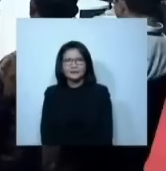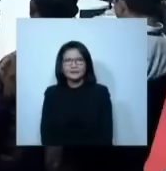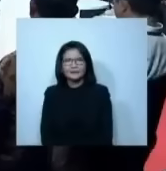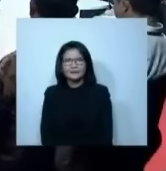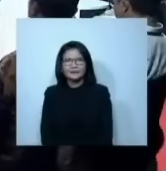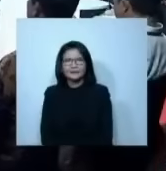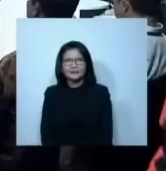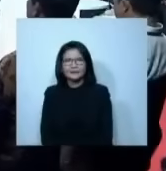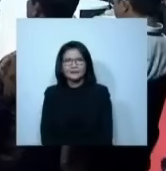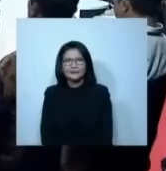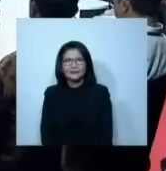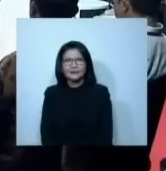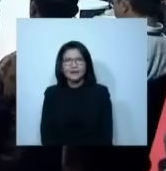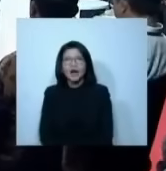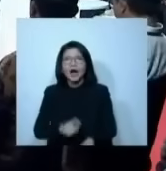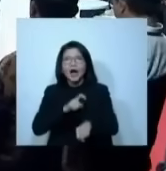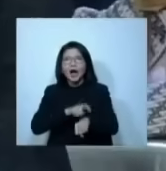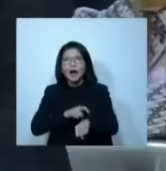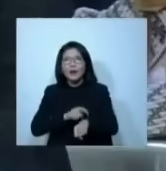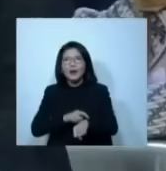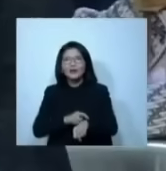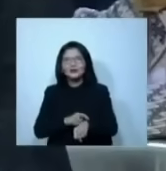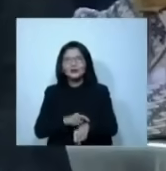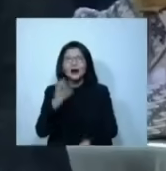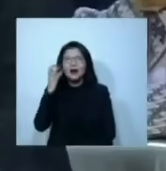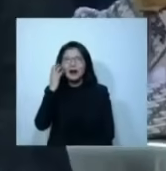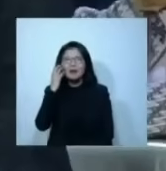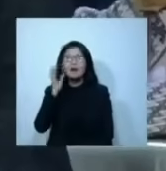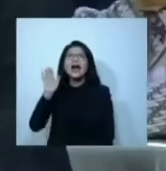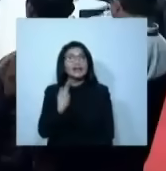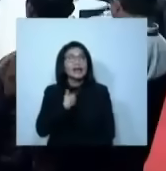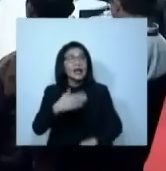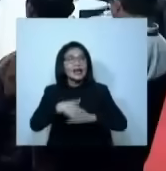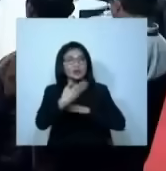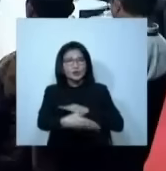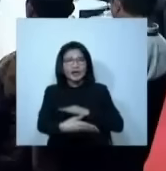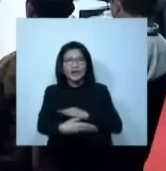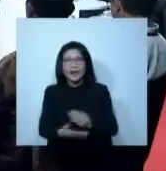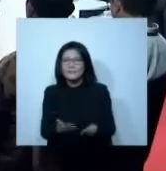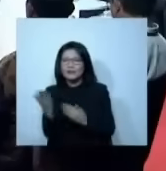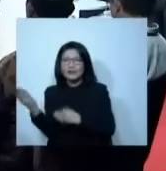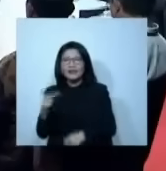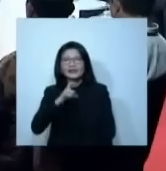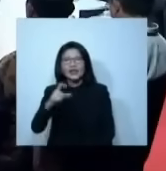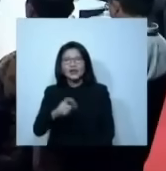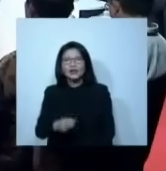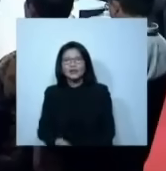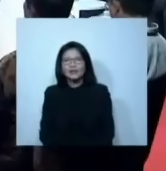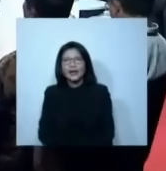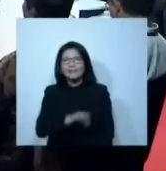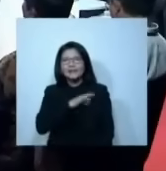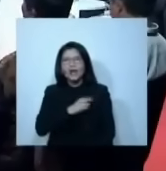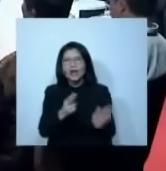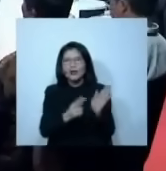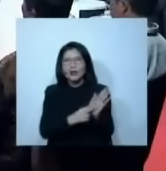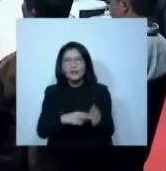sudah mengiden asi dirinya sebagai pendukung dari Anis Prabowo Ganjar itu sudah taking position